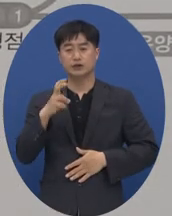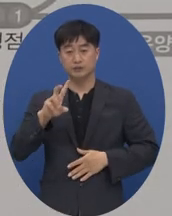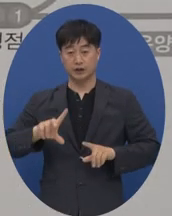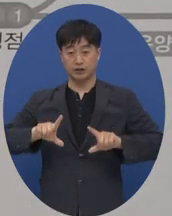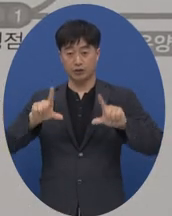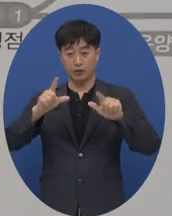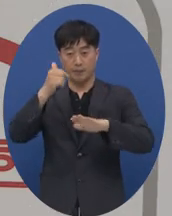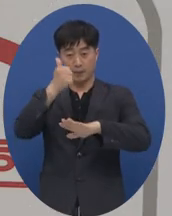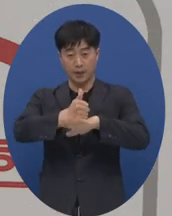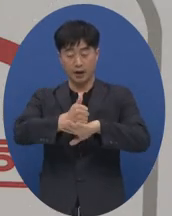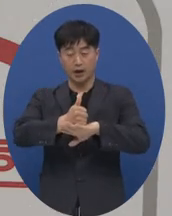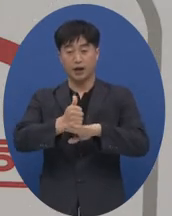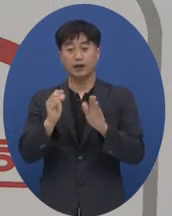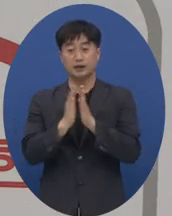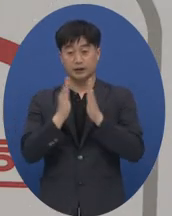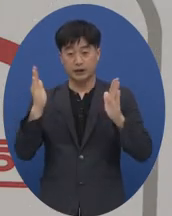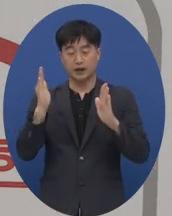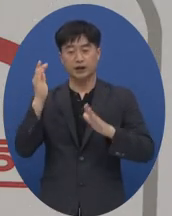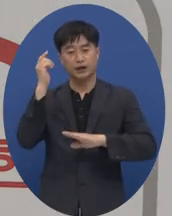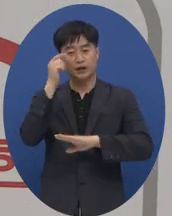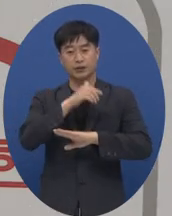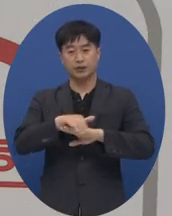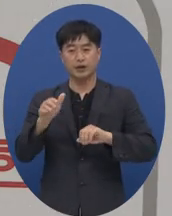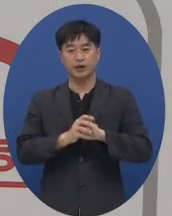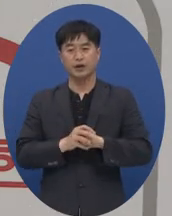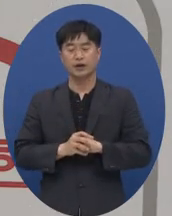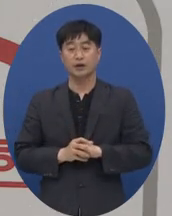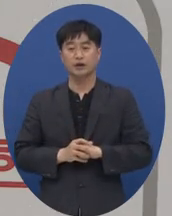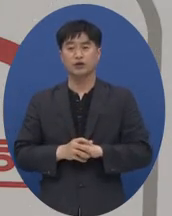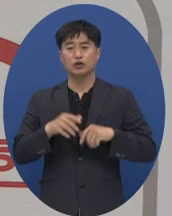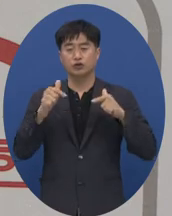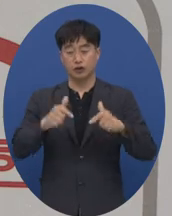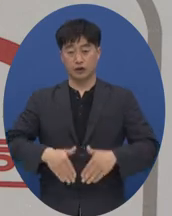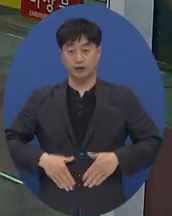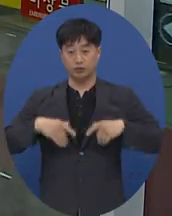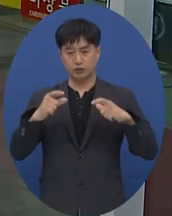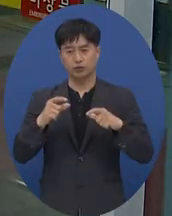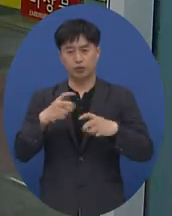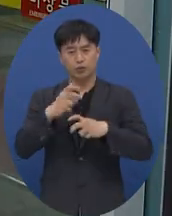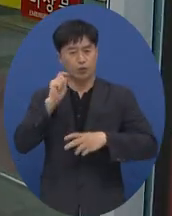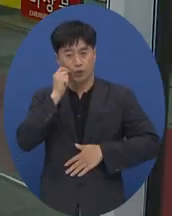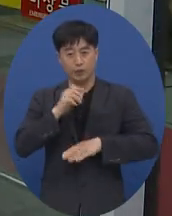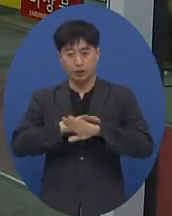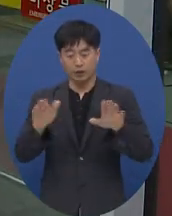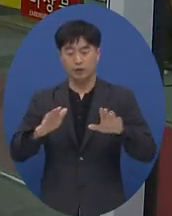개통 목표입니다. 신안산선을 통해 경기 서남부 지역의 교통난 해소와 함께